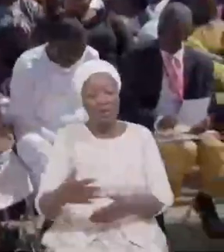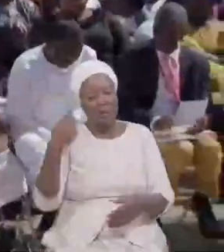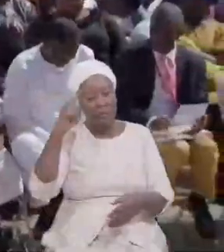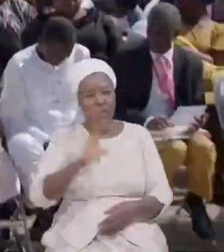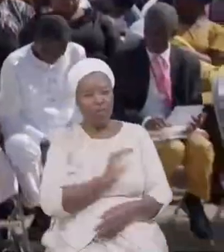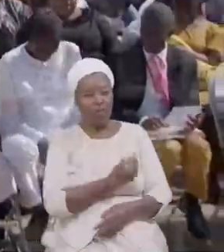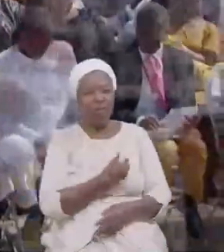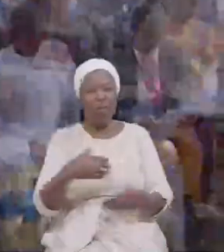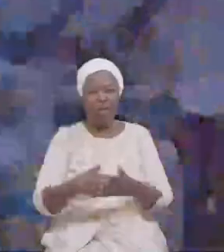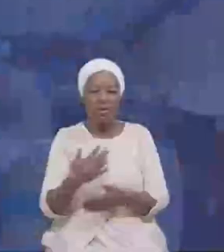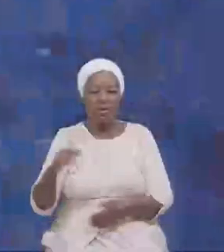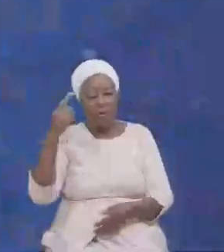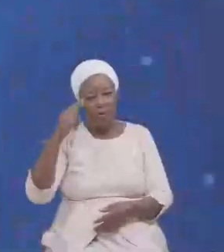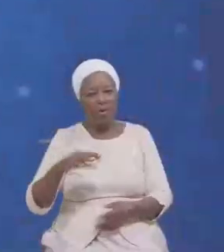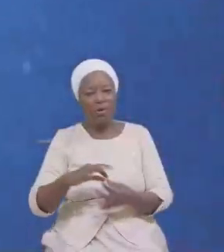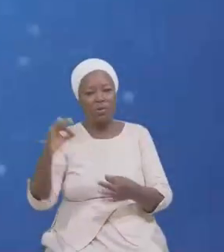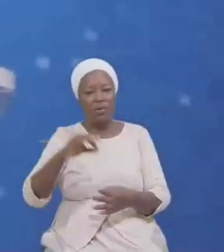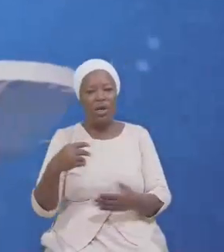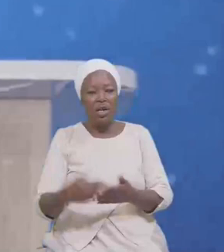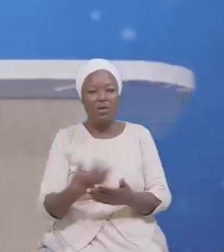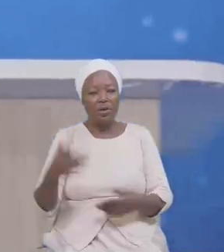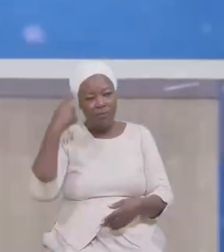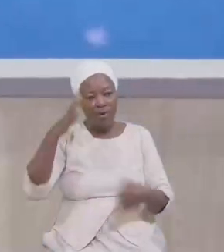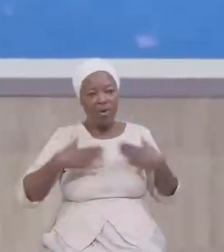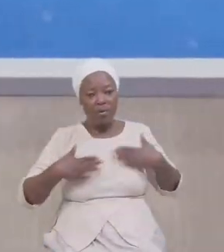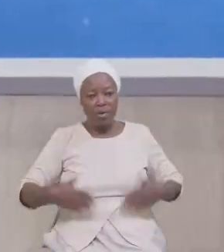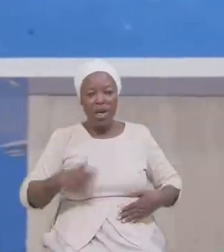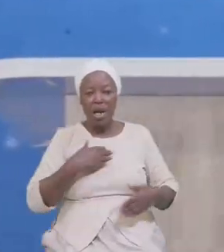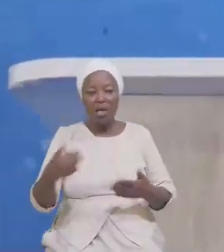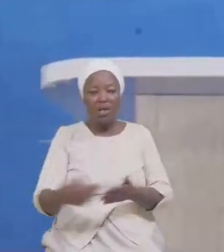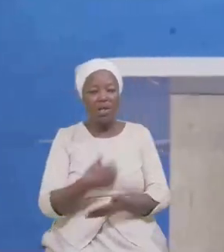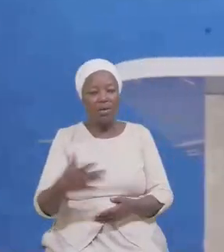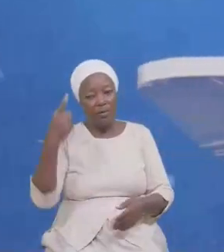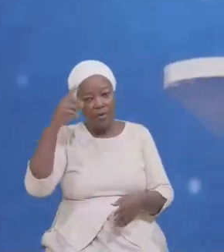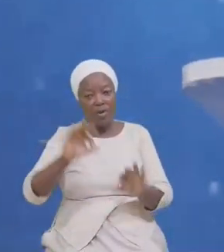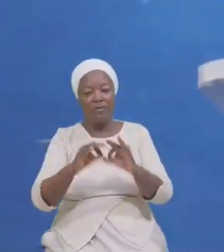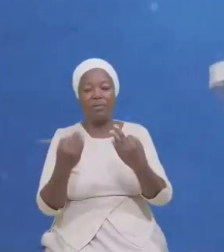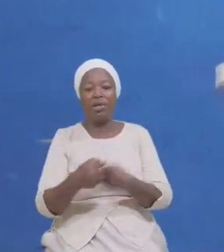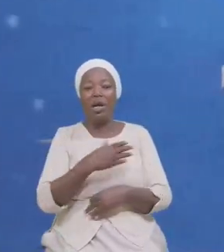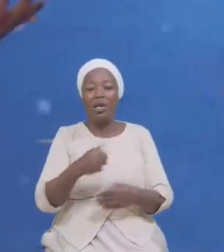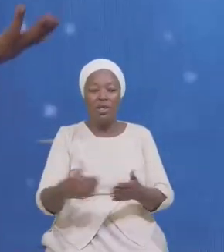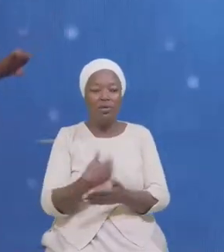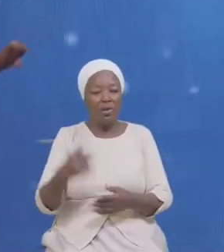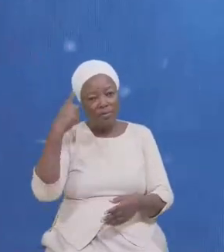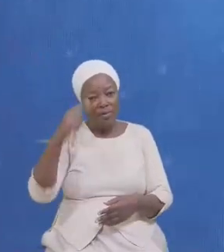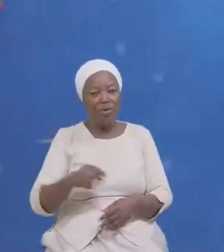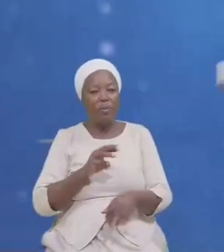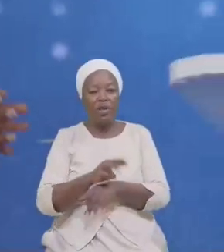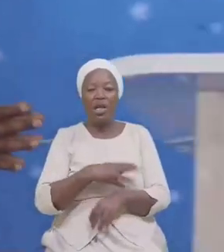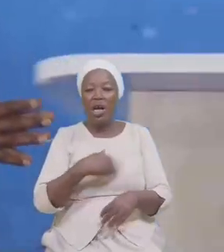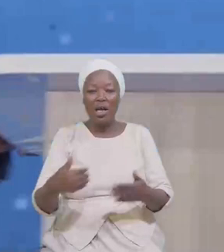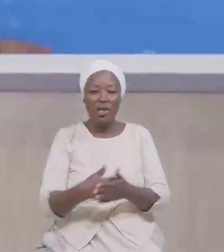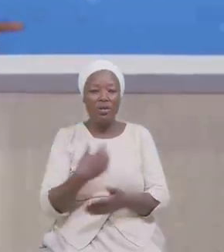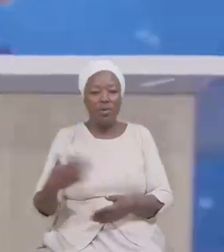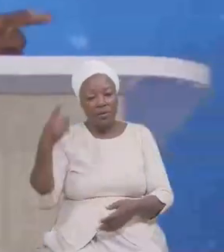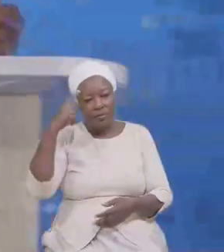vos âmes, nouvelles choses pour vos esprits, nouvelles choses pour vos corps, nouvelles choses pour vos familles, nouvelles choses pour vos ministères, nouvelles choses pour